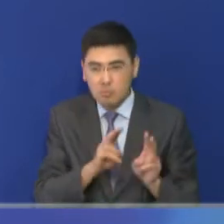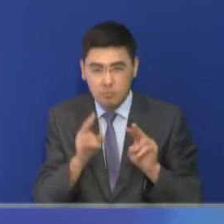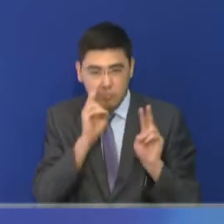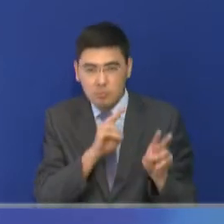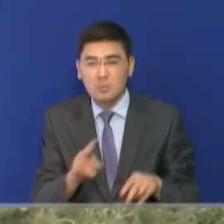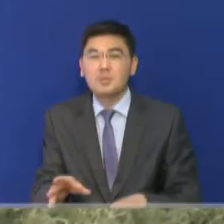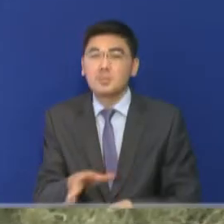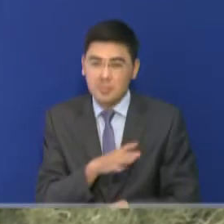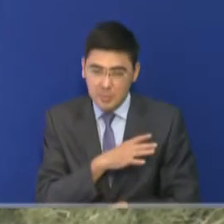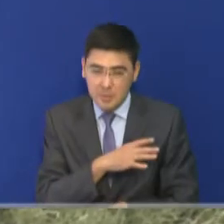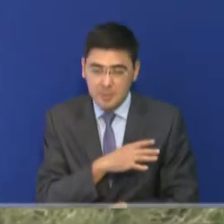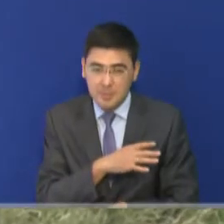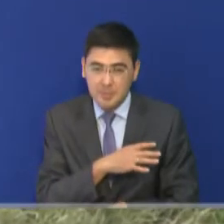қатысты.